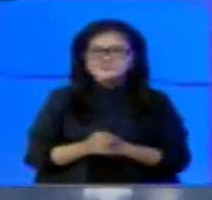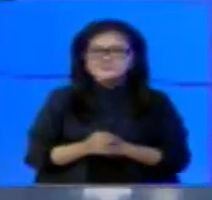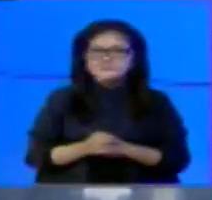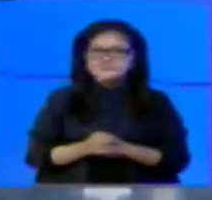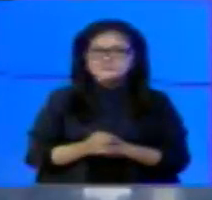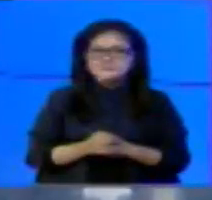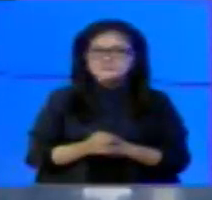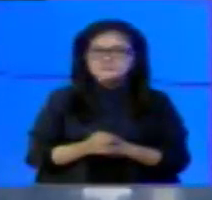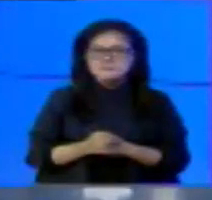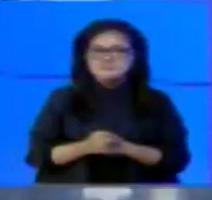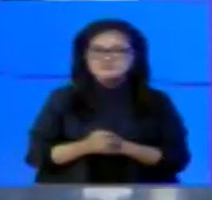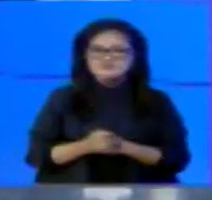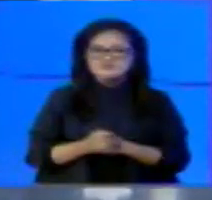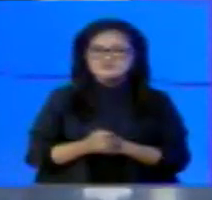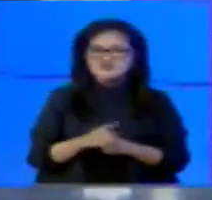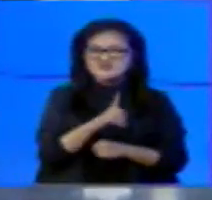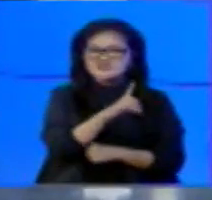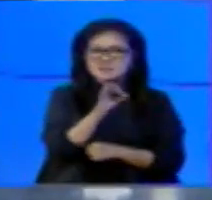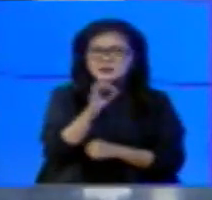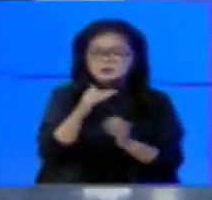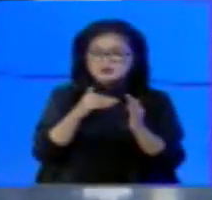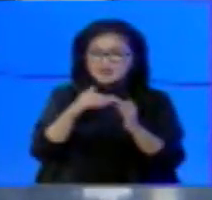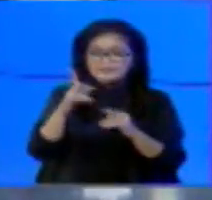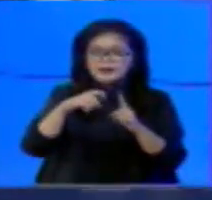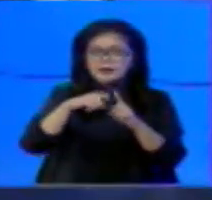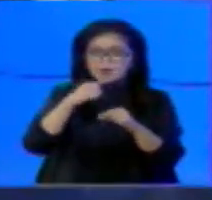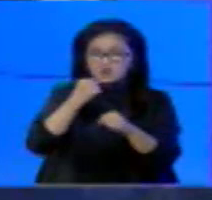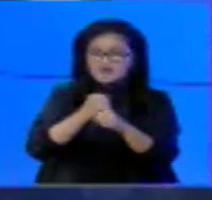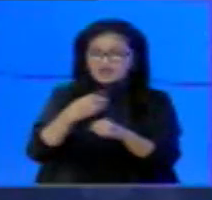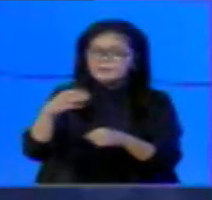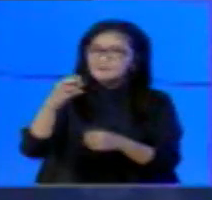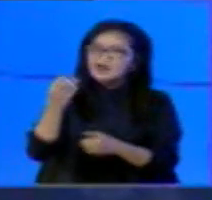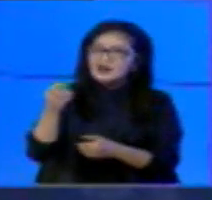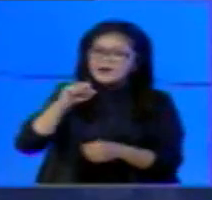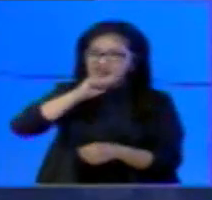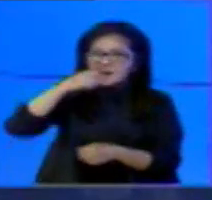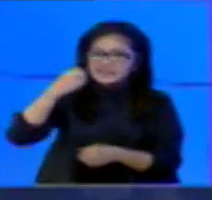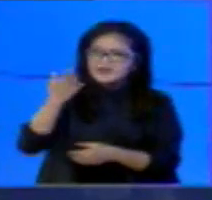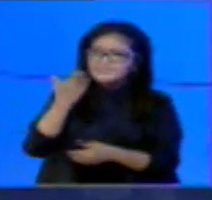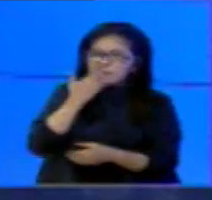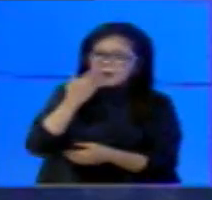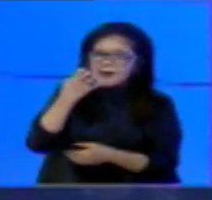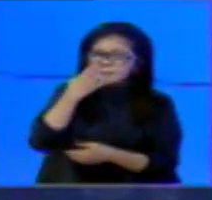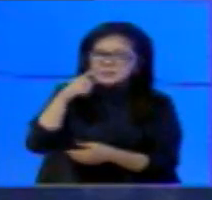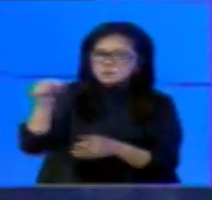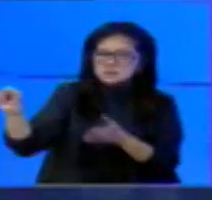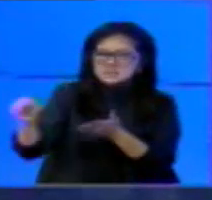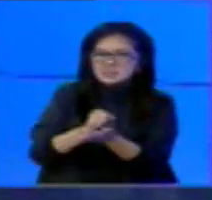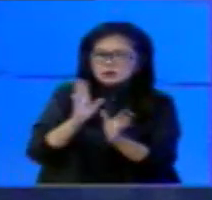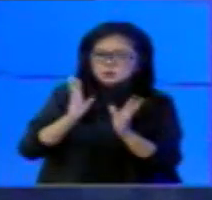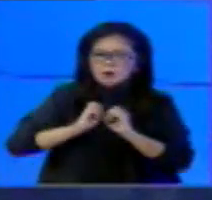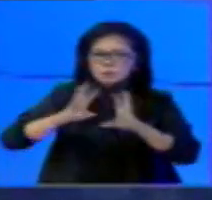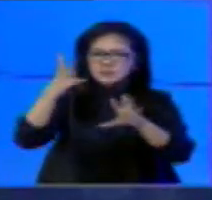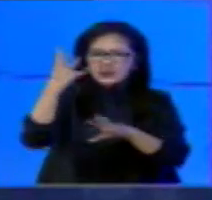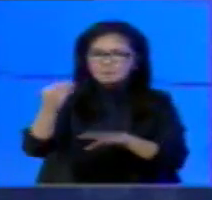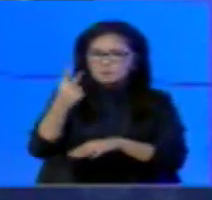Ya, kita beralih ke informasi berikutnya, yaitu ratusan kilogram daging babi disita dari para pengedar di Kampung Lembang, Kabupaten Bandung, Jawa Barat. Dan oleh